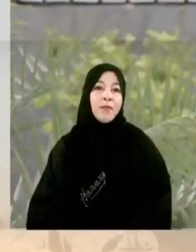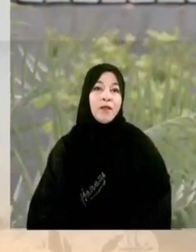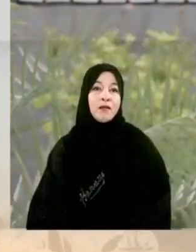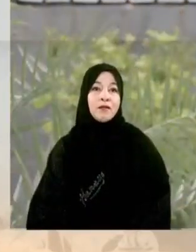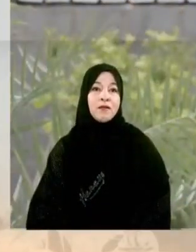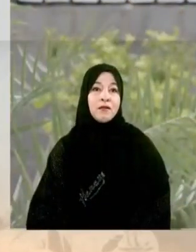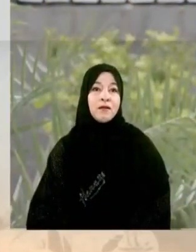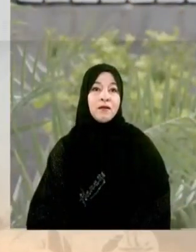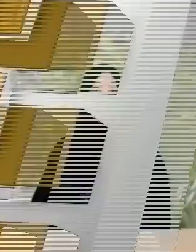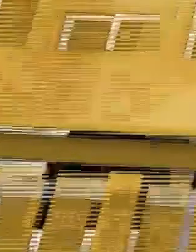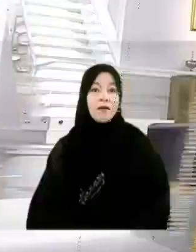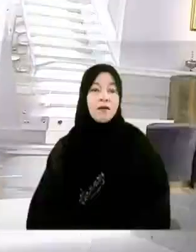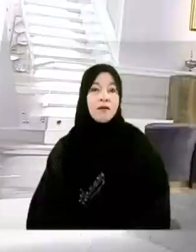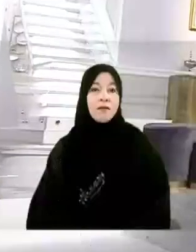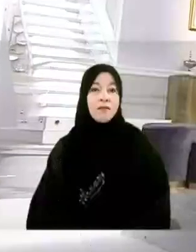تمام